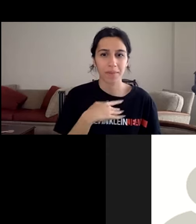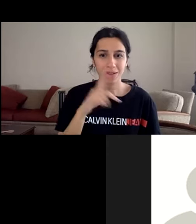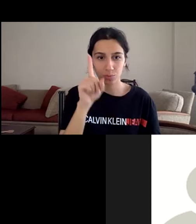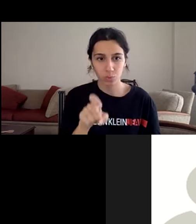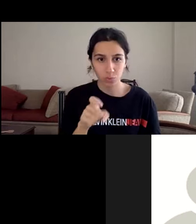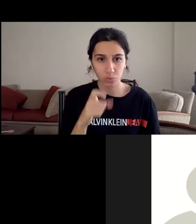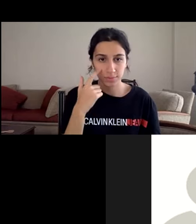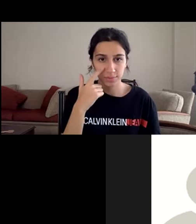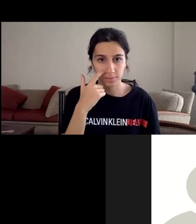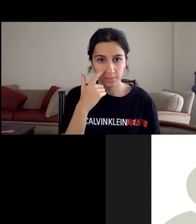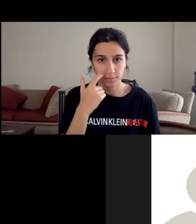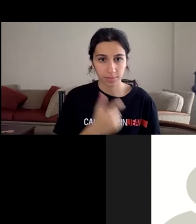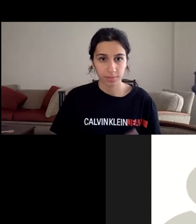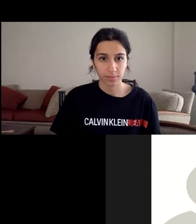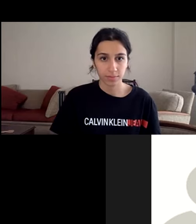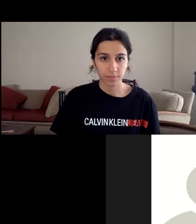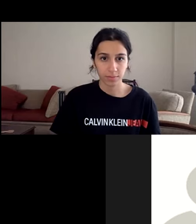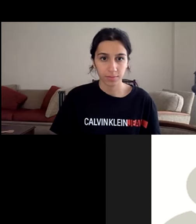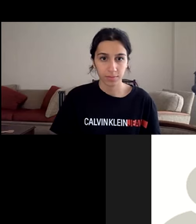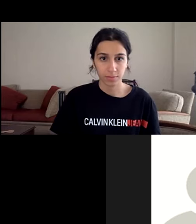sorabilir miyim?